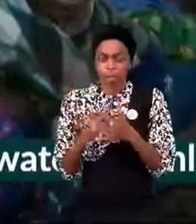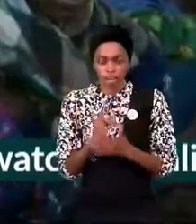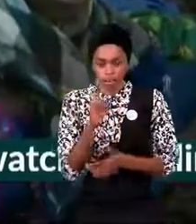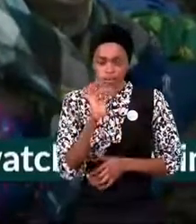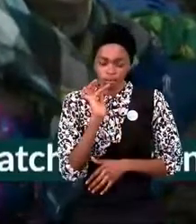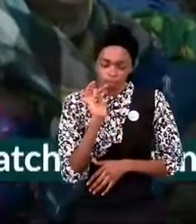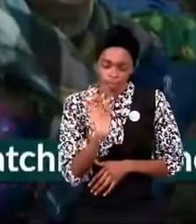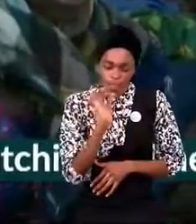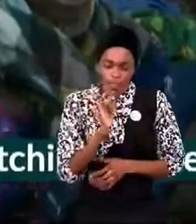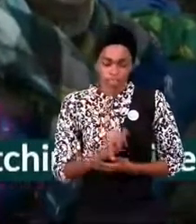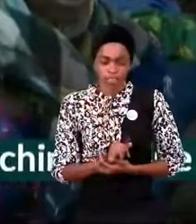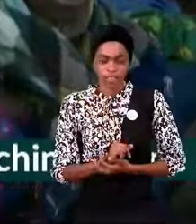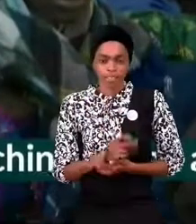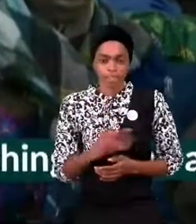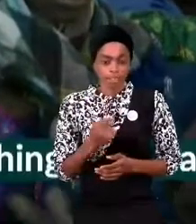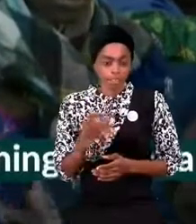pour que nous puissions vous aider